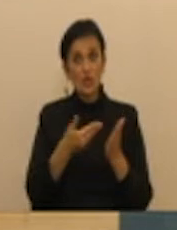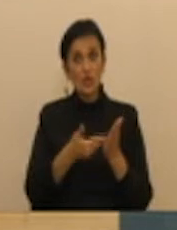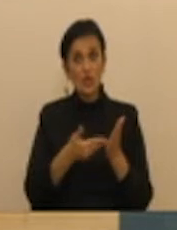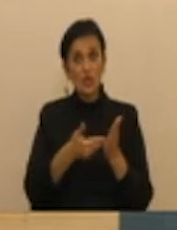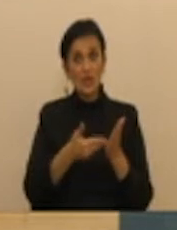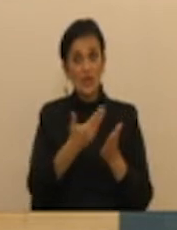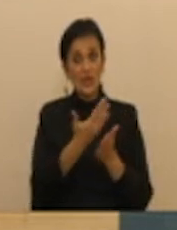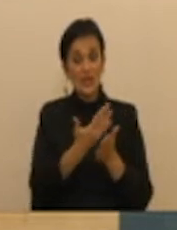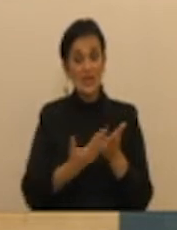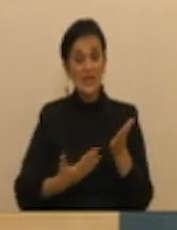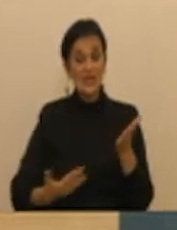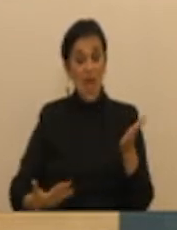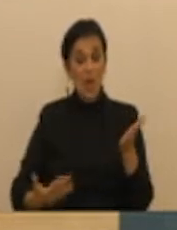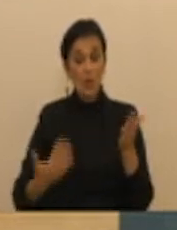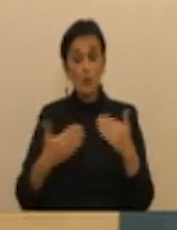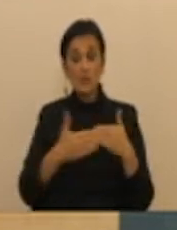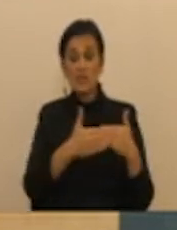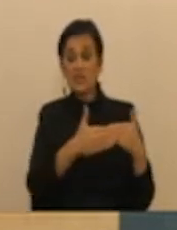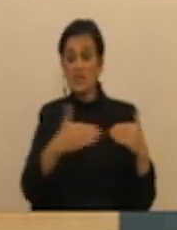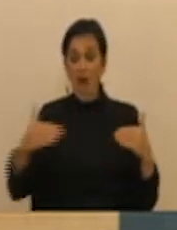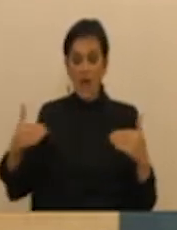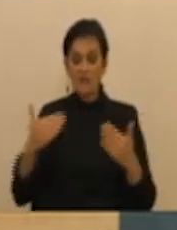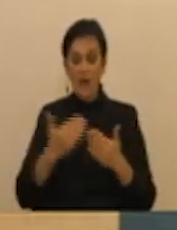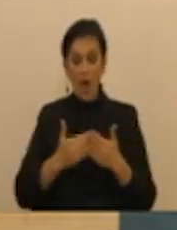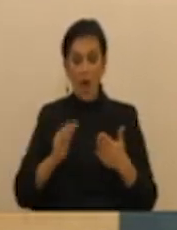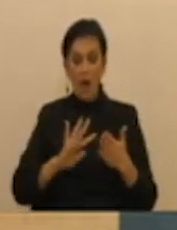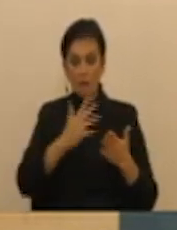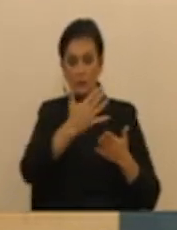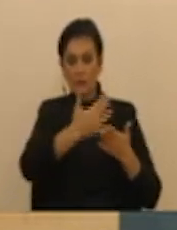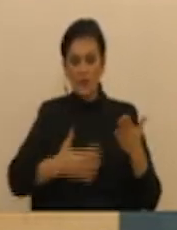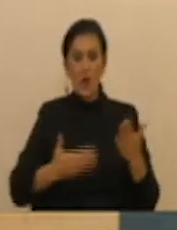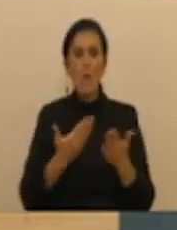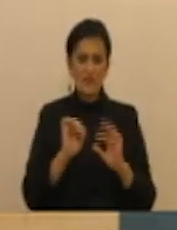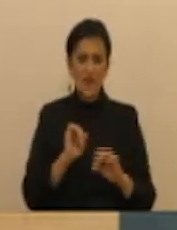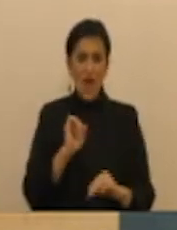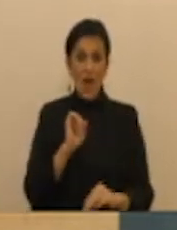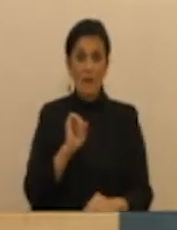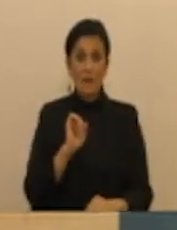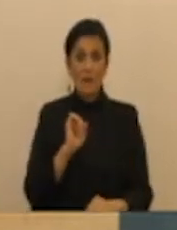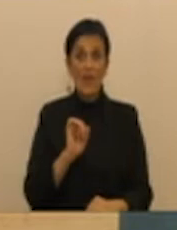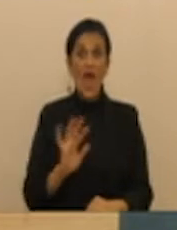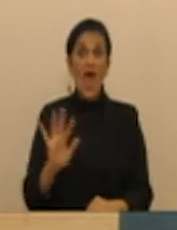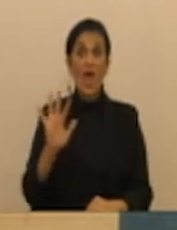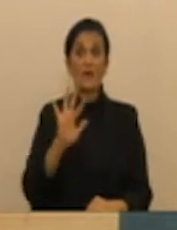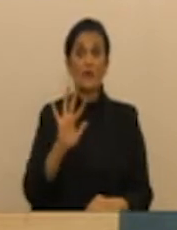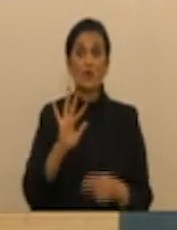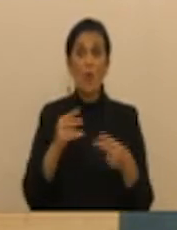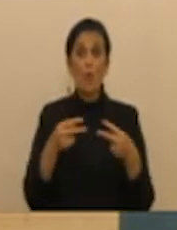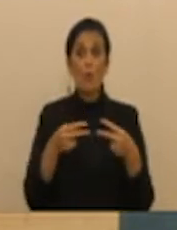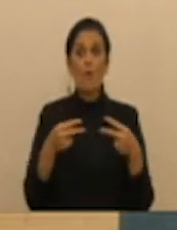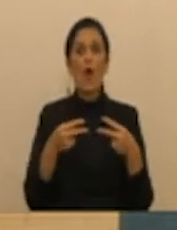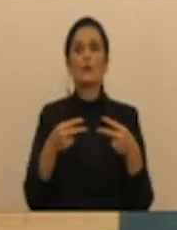რეკომენდაციებსაც საზღვარი არ აქვს. მაგალითად, მინდა მოვიყვანო ევროპელი პარტნიორების